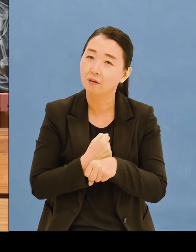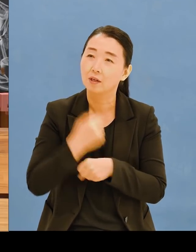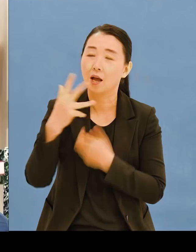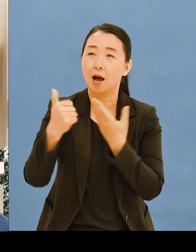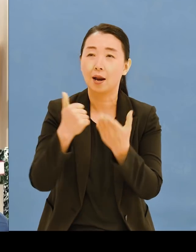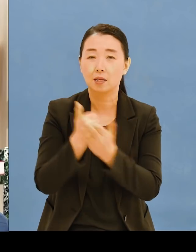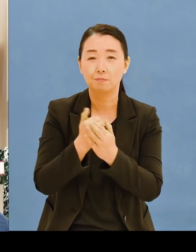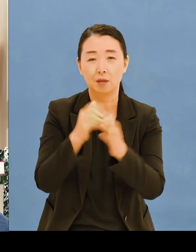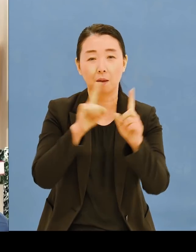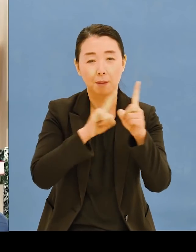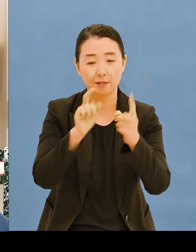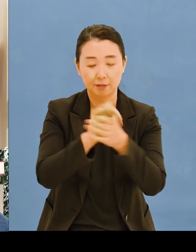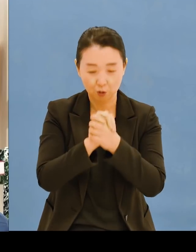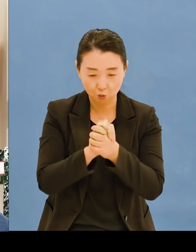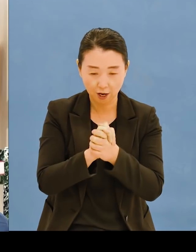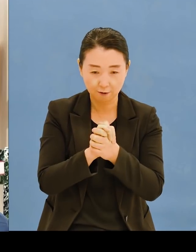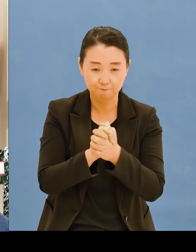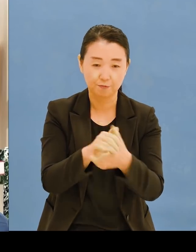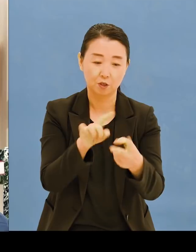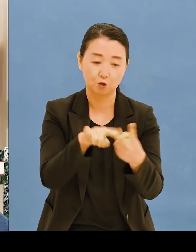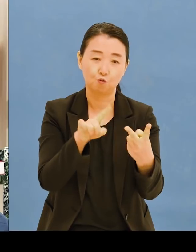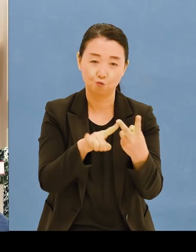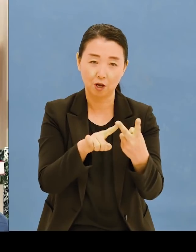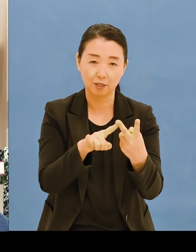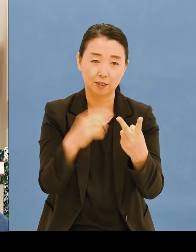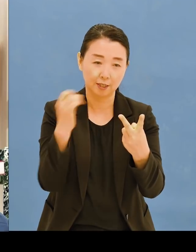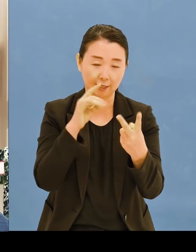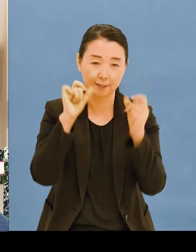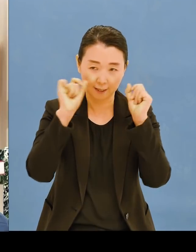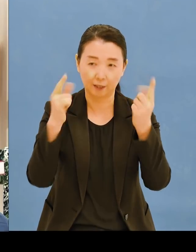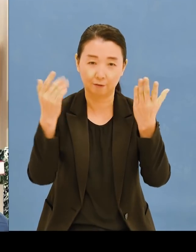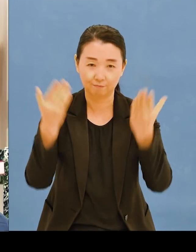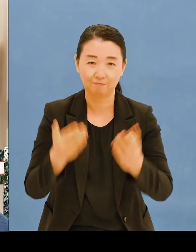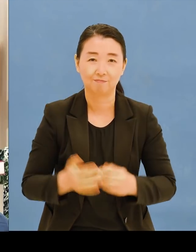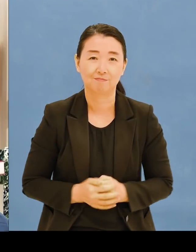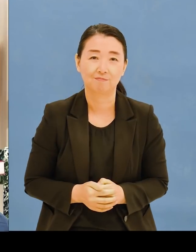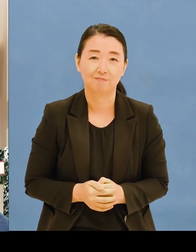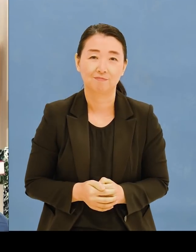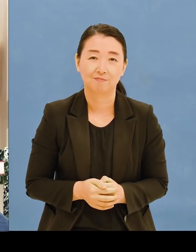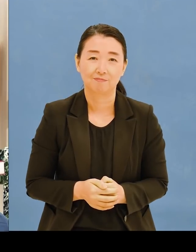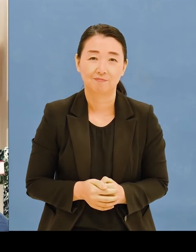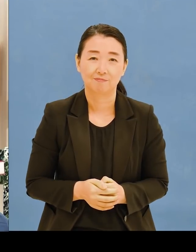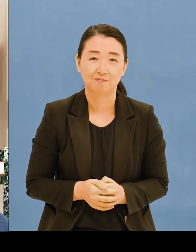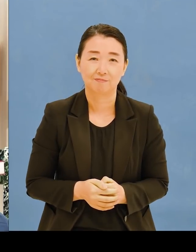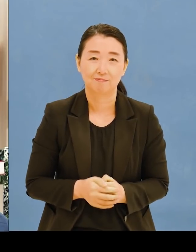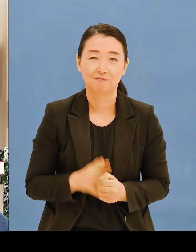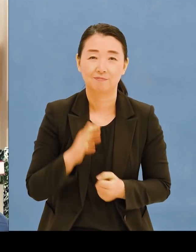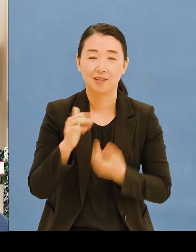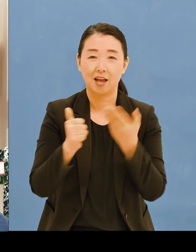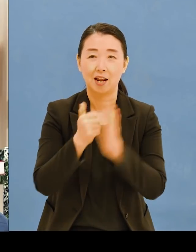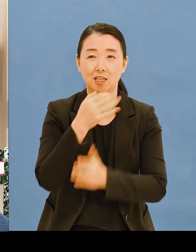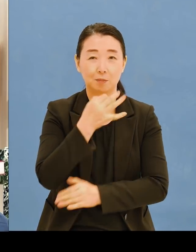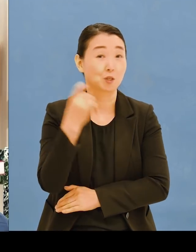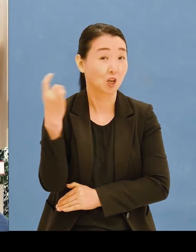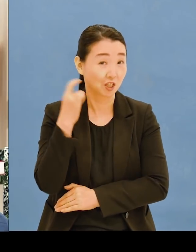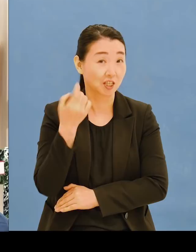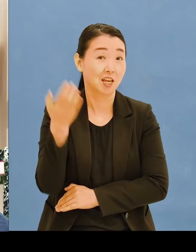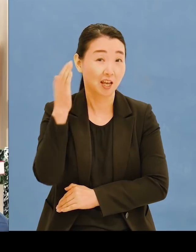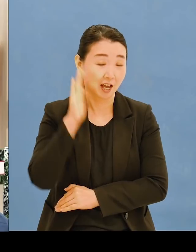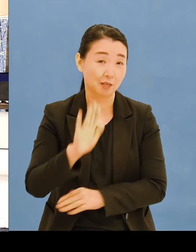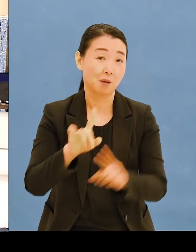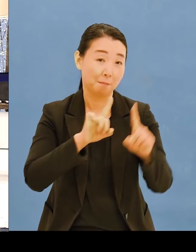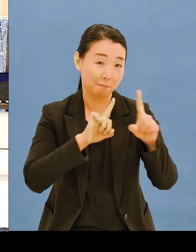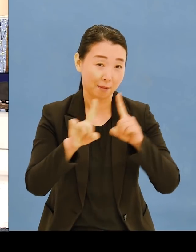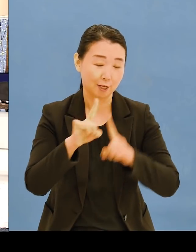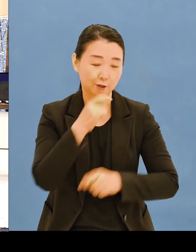하나님께서 말씀과 기도라는 이 본질을 다시 한번 깨닫게 해주셨어요. 그래서 하나님 음성 듣기이지만 사실은